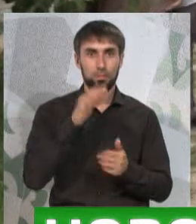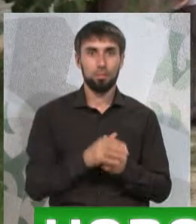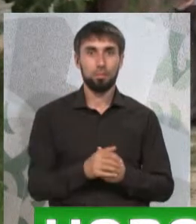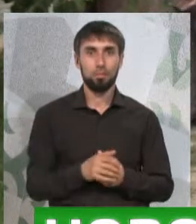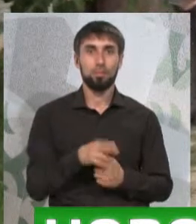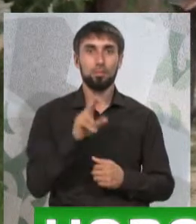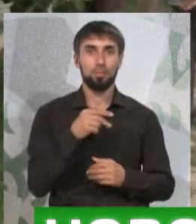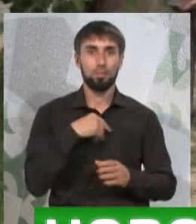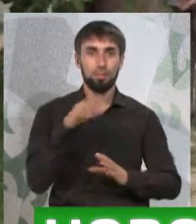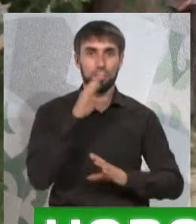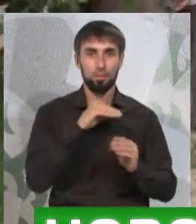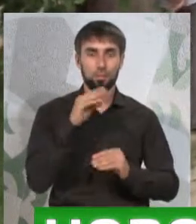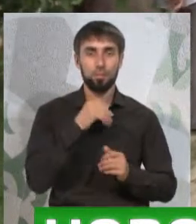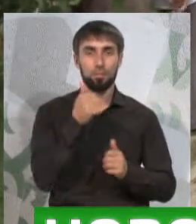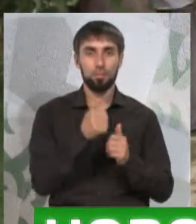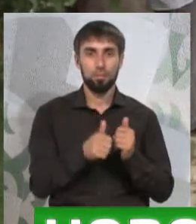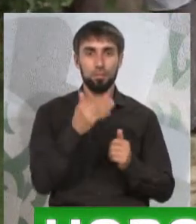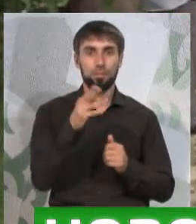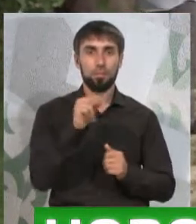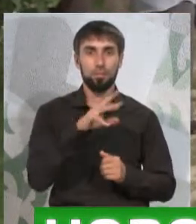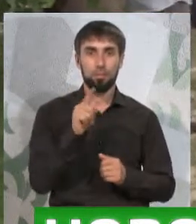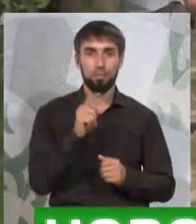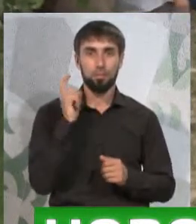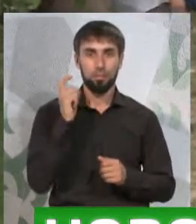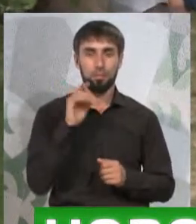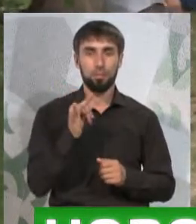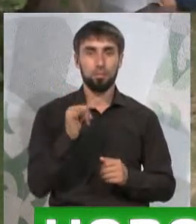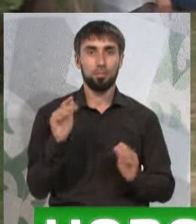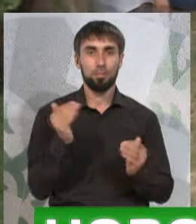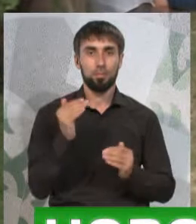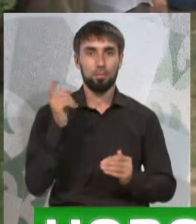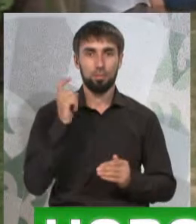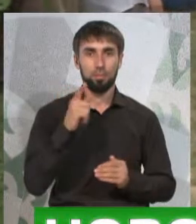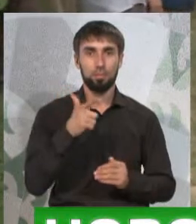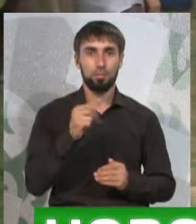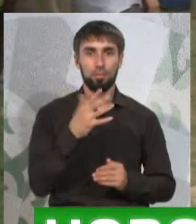по мере возможности, постоянно у КАМАЗ, ГАЗ-53,